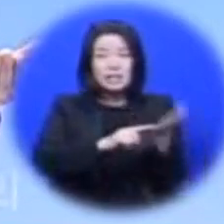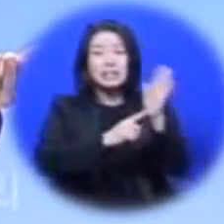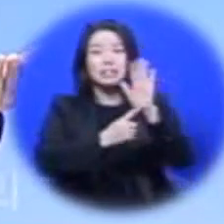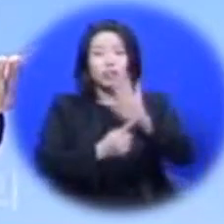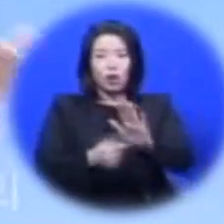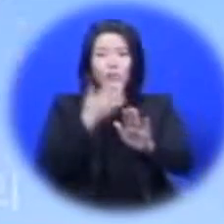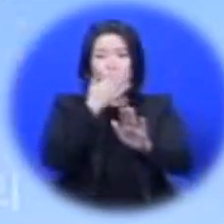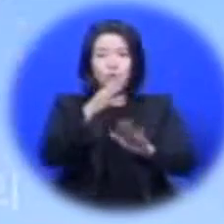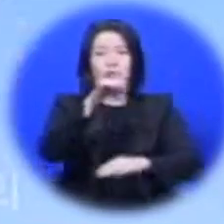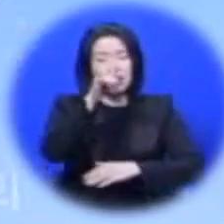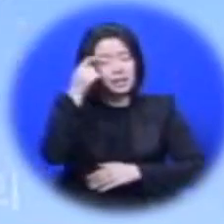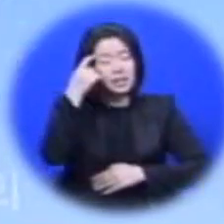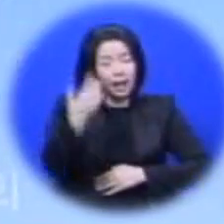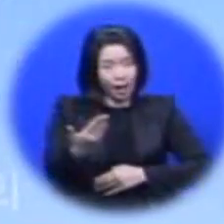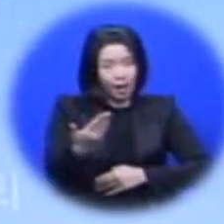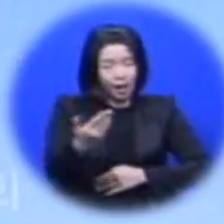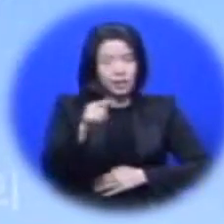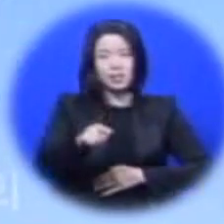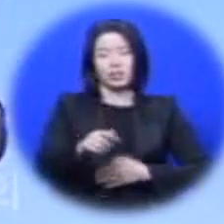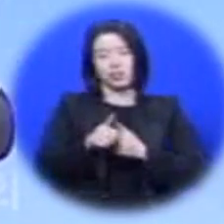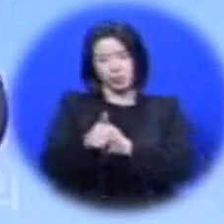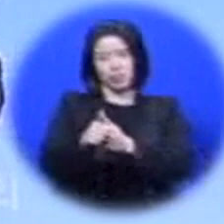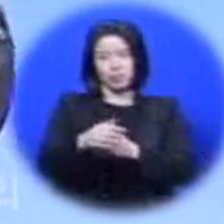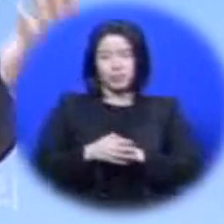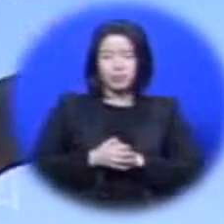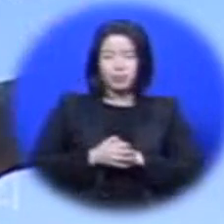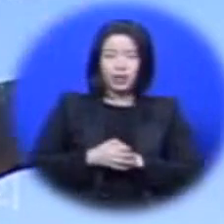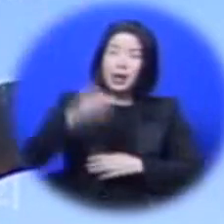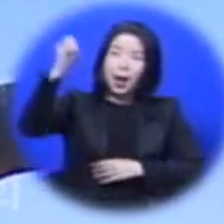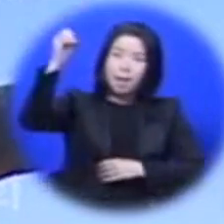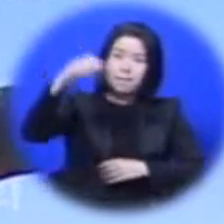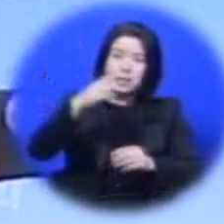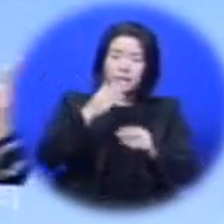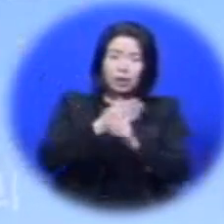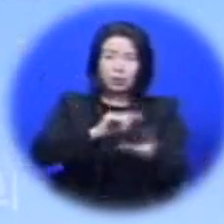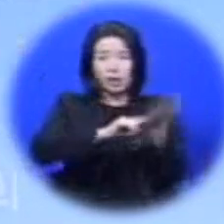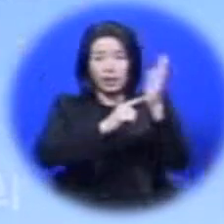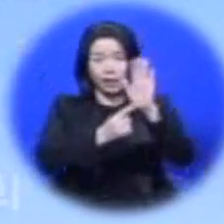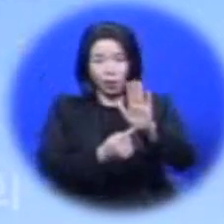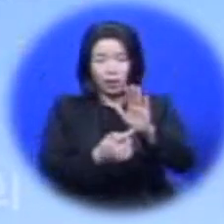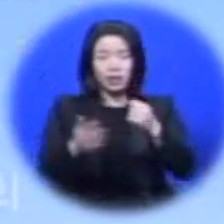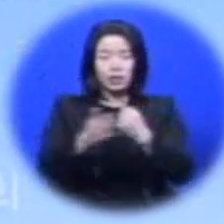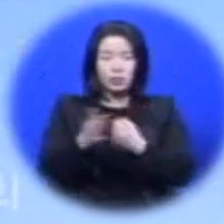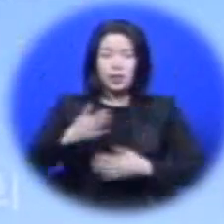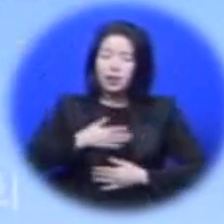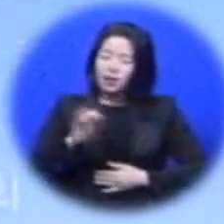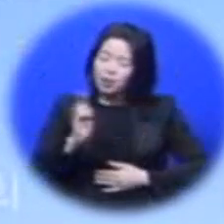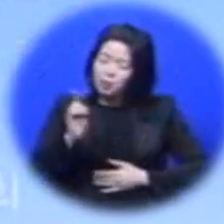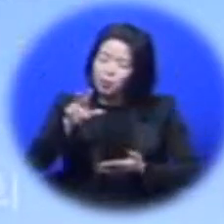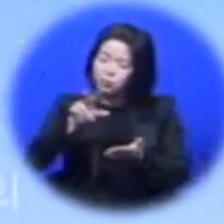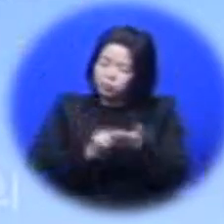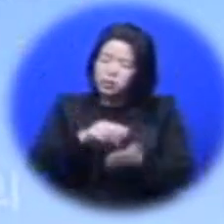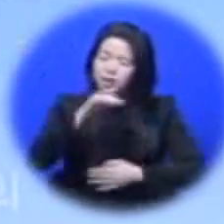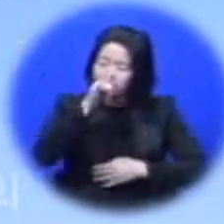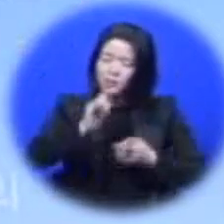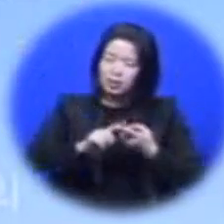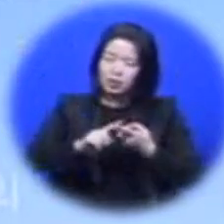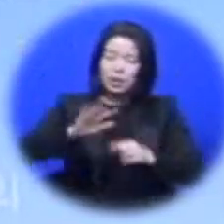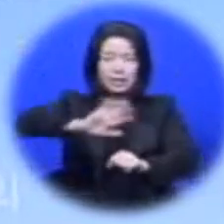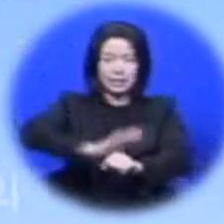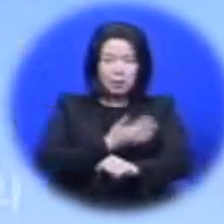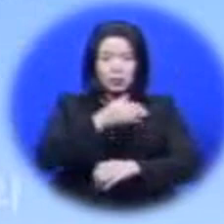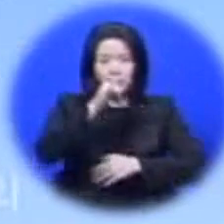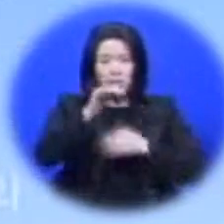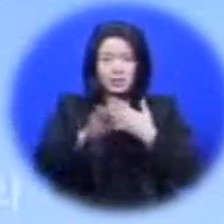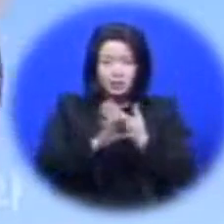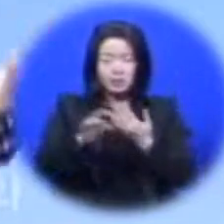수 있느냐 하는 겁니다. 빛 가운데 나왔기 때문에 내가 뭐가 문제가 있으면 문제가 있는 대로, 잘못이 있으면 잘못이